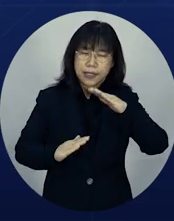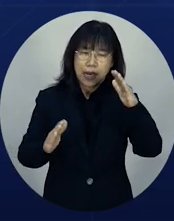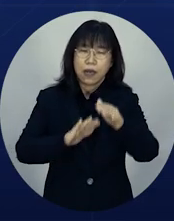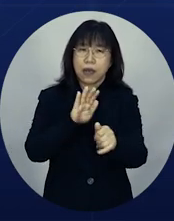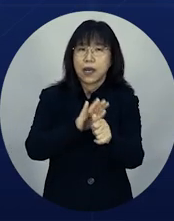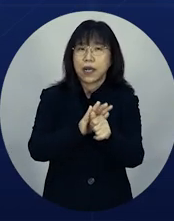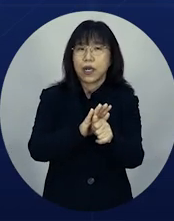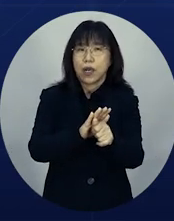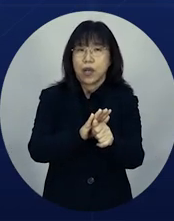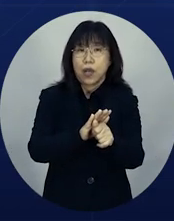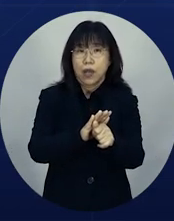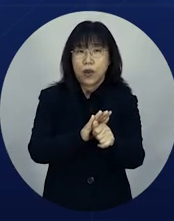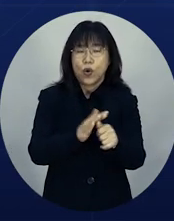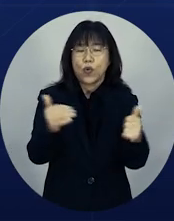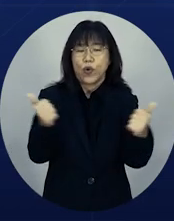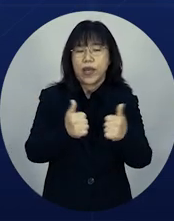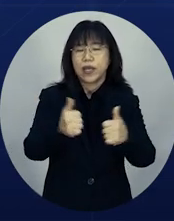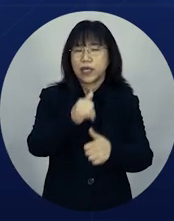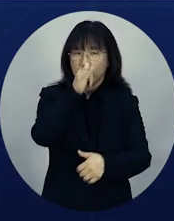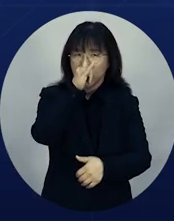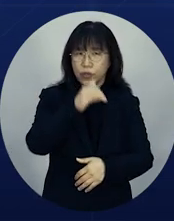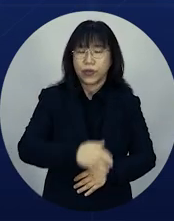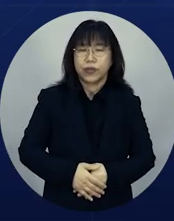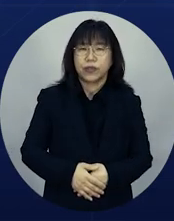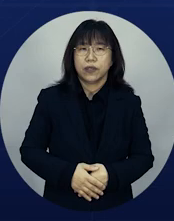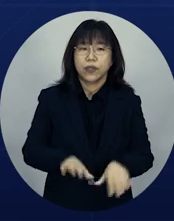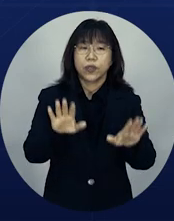이사회 및 장학운영위원회가 열렸습니다.